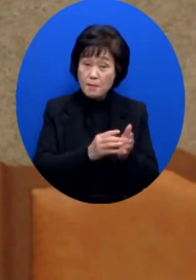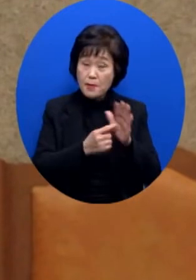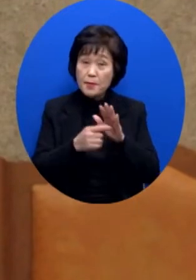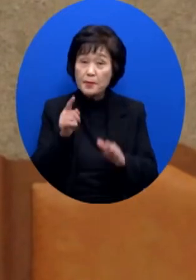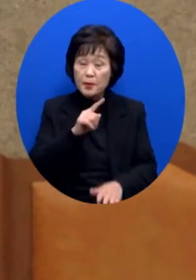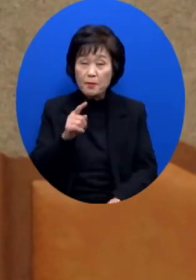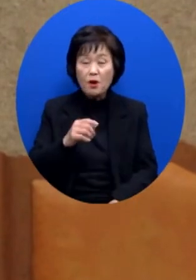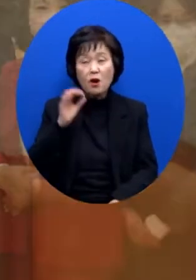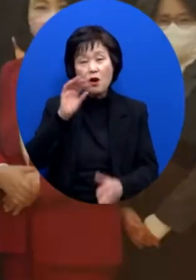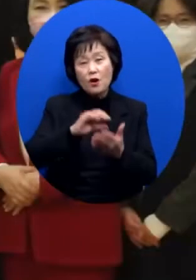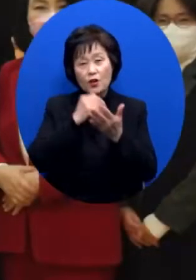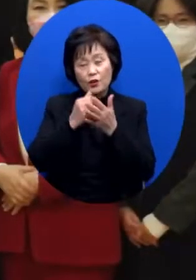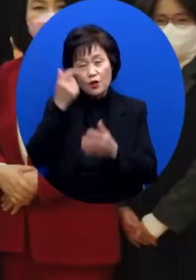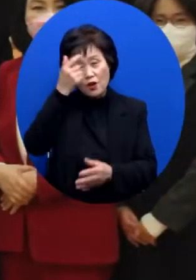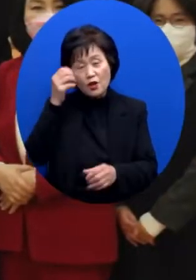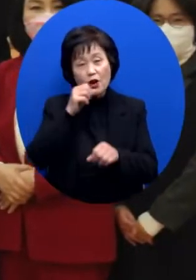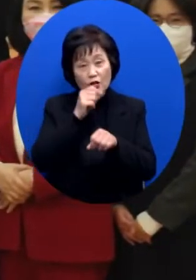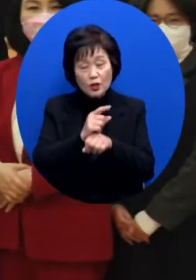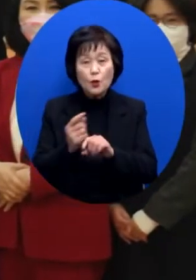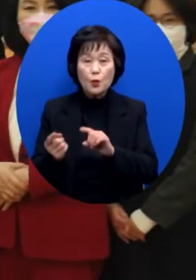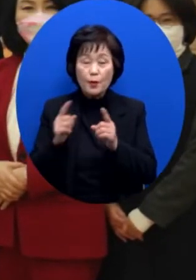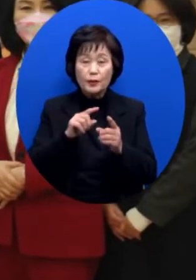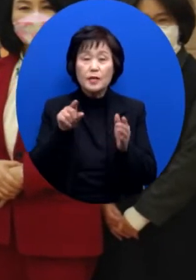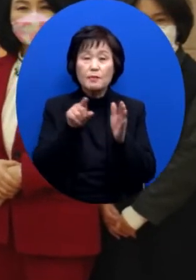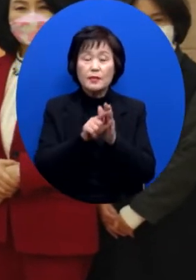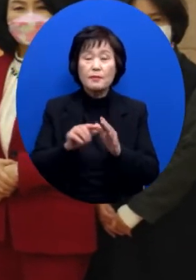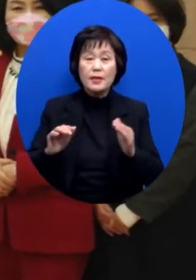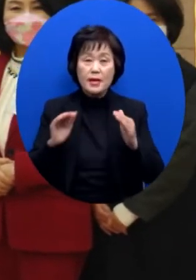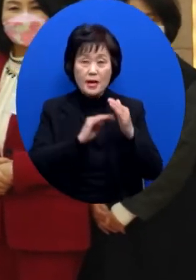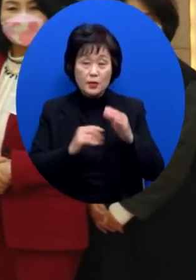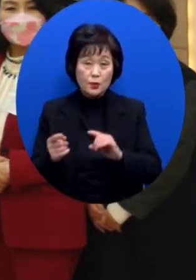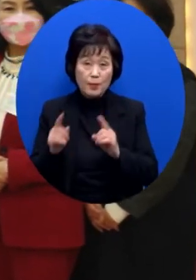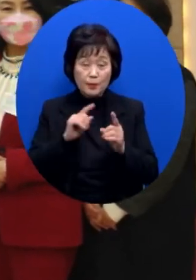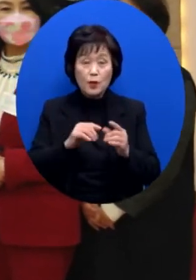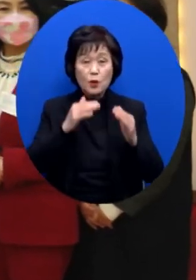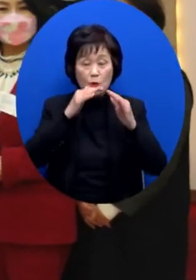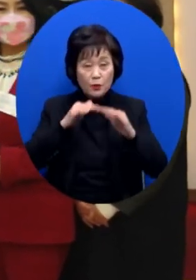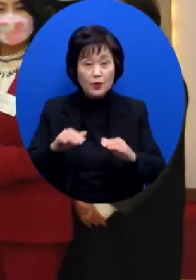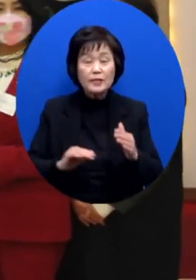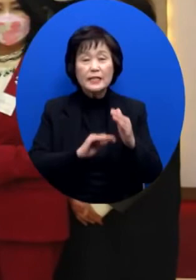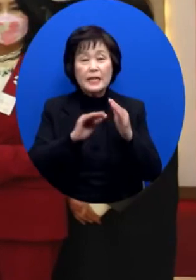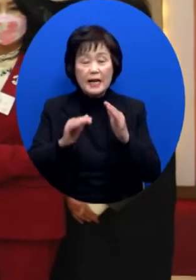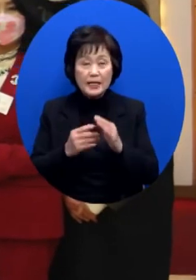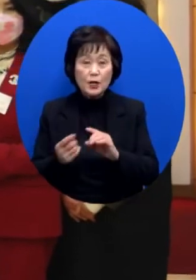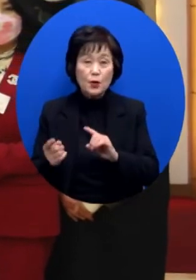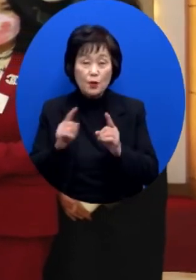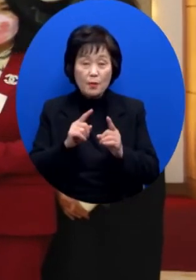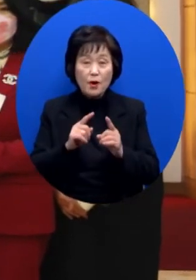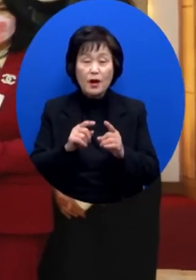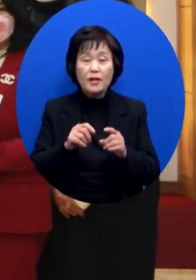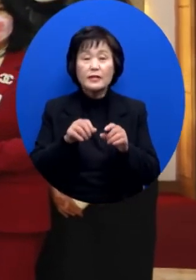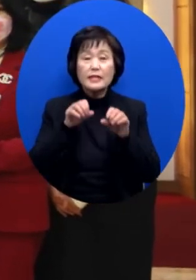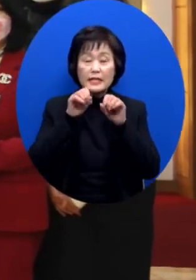영성으로 회복되는 믿음의 가정 을 주제로 무너진 가정과 교회를 위한 캠페인을 전개해 나갈 계획입니다